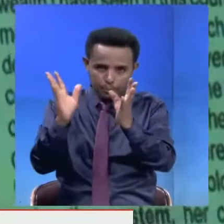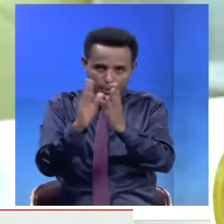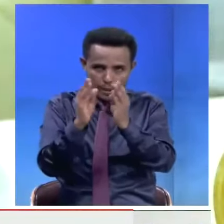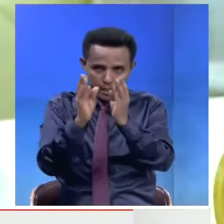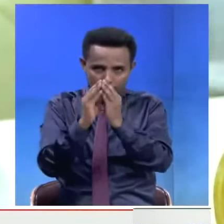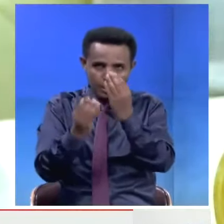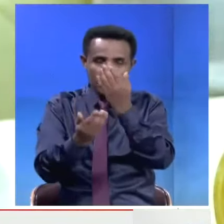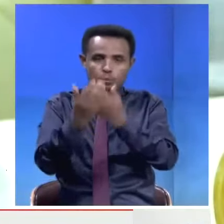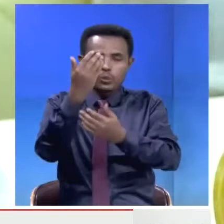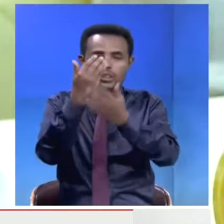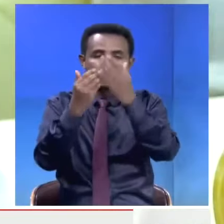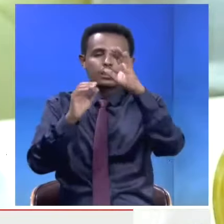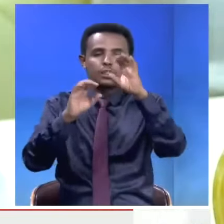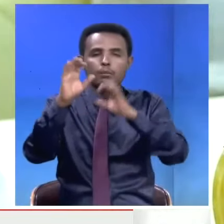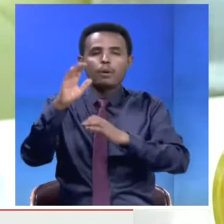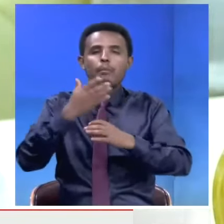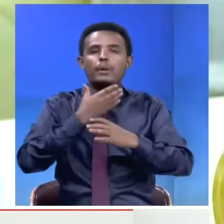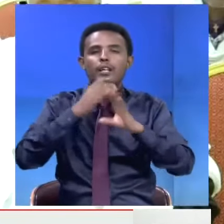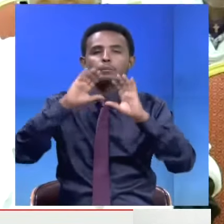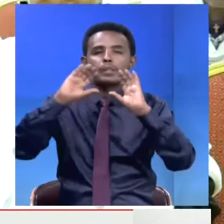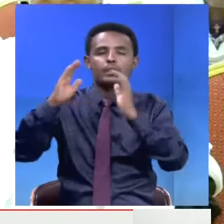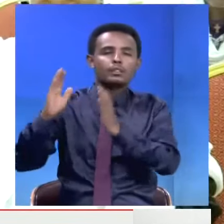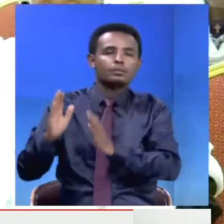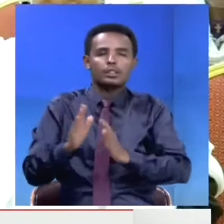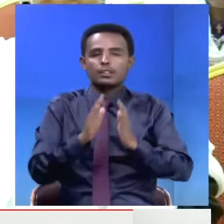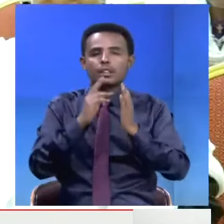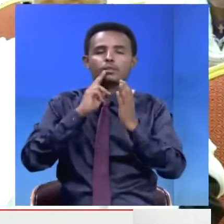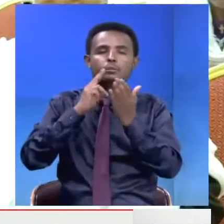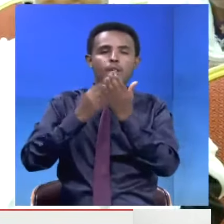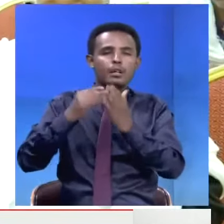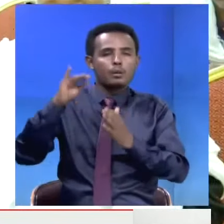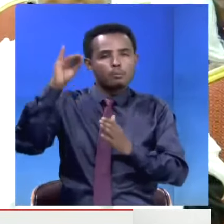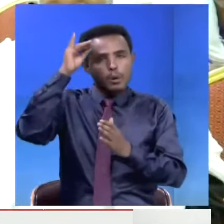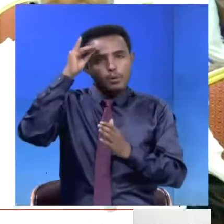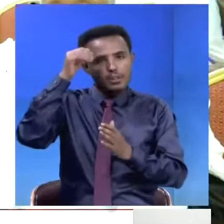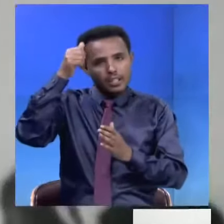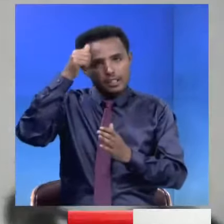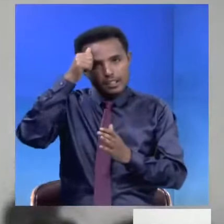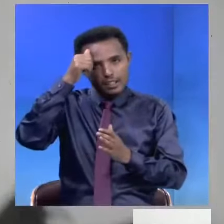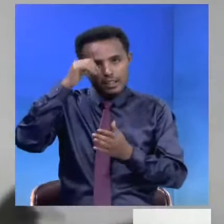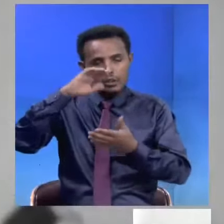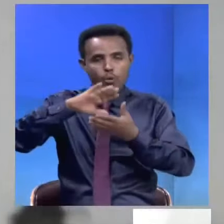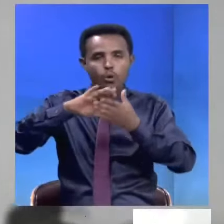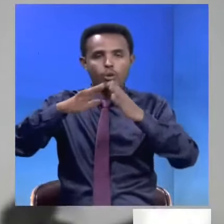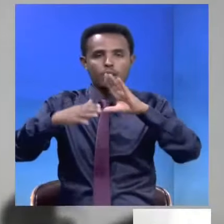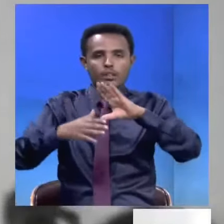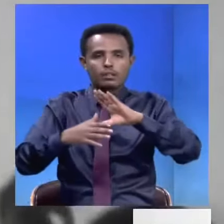ተካሂዷል። ለአማራ ሚዲያ ኮርፖሬሽን ለተጠናቀረው ዘገባ ጳውሎስ አየለ ጎንደር።